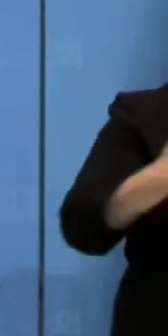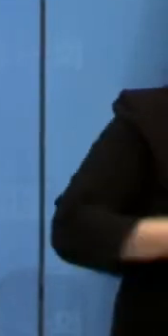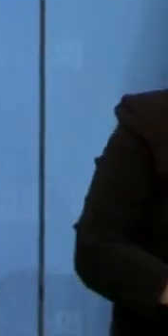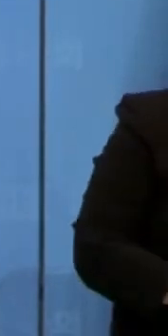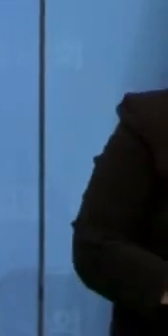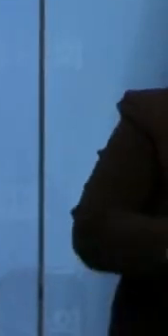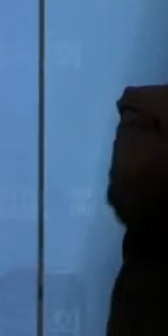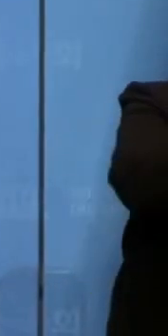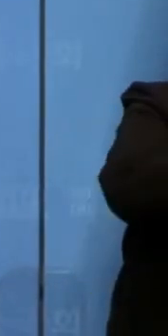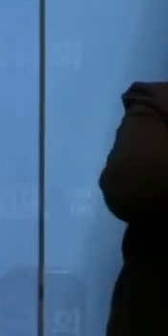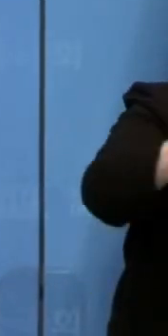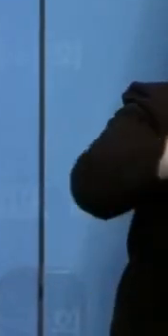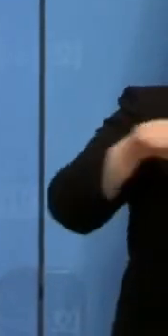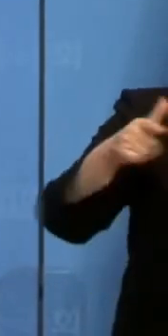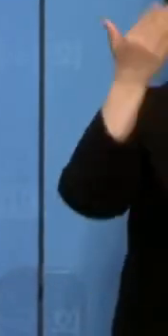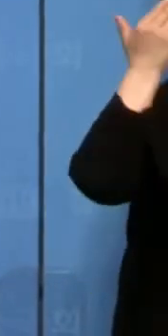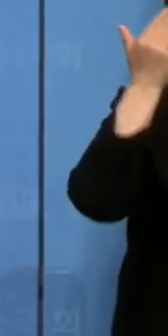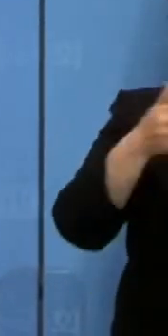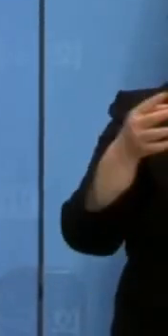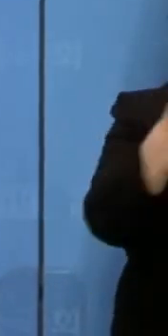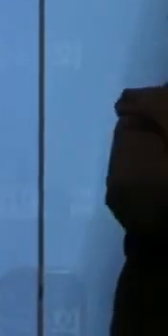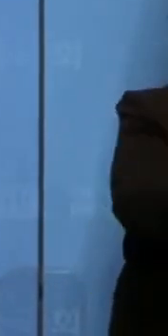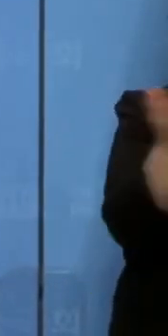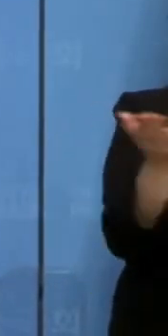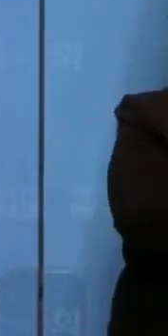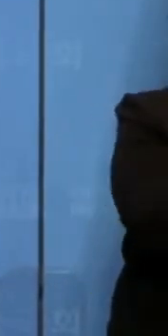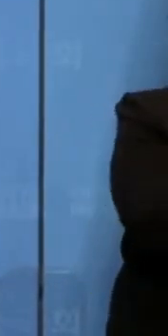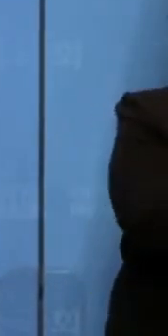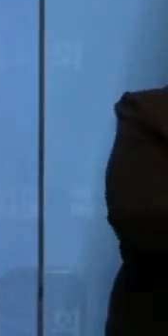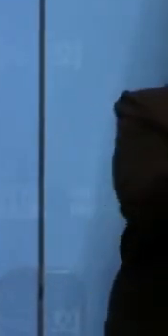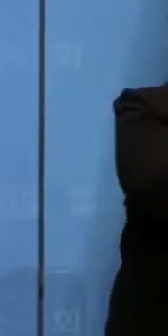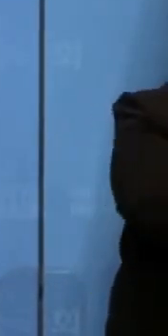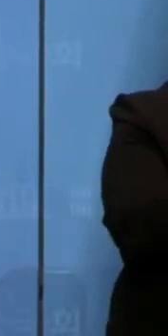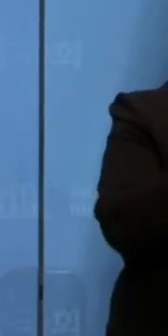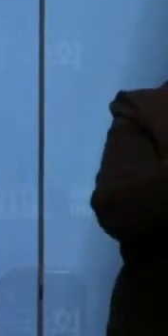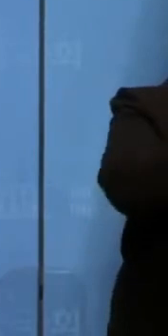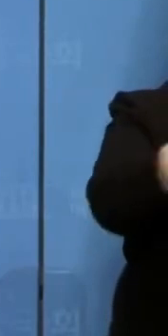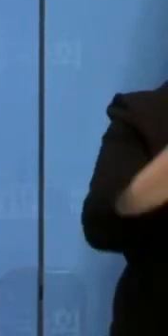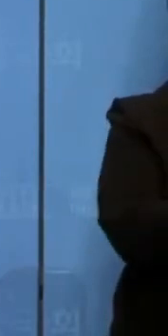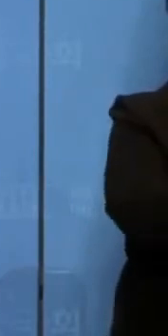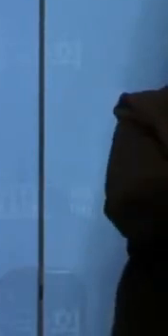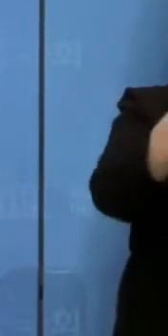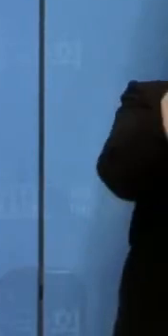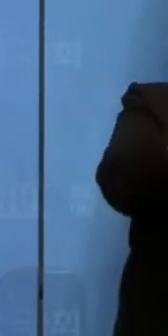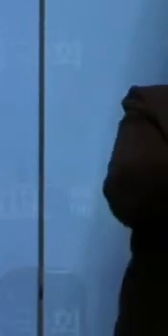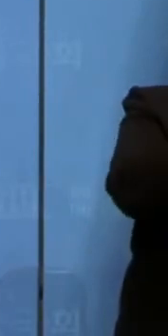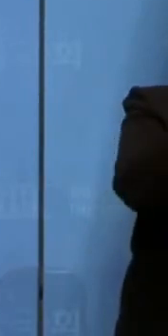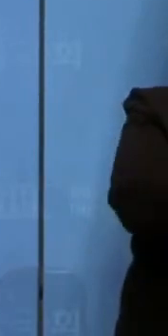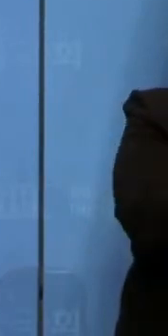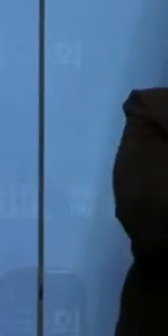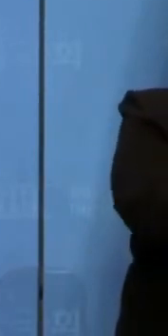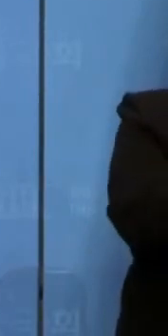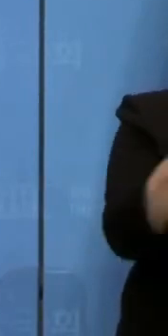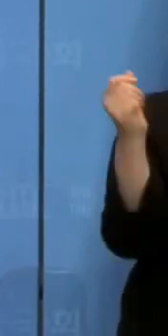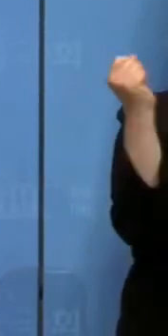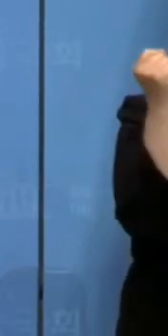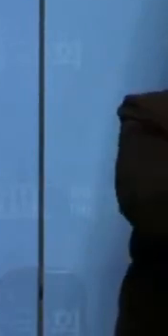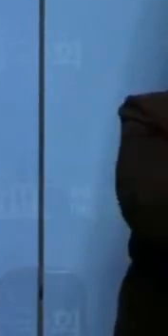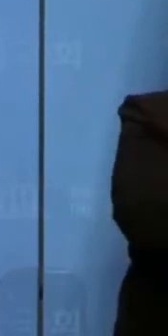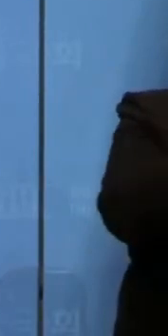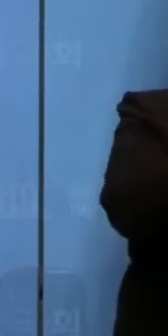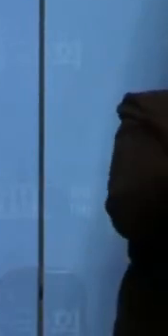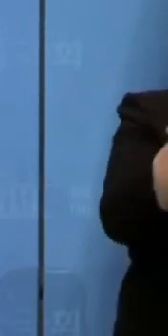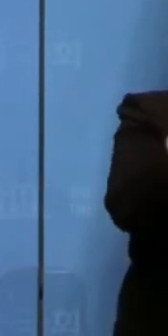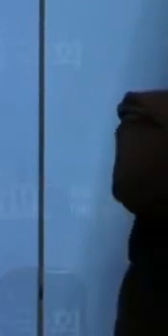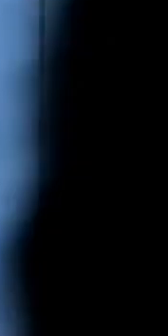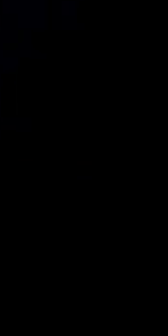공정과 정의, 상식과 합리 등 건강한 공동체의 가치와 규범이 모두 파괴되고 있습니다.